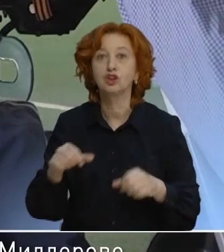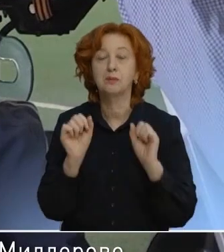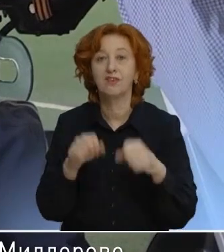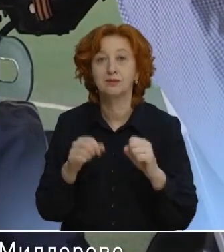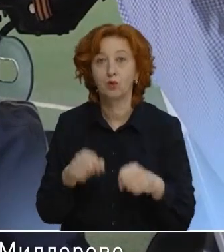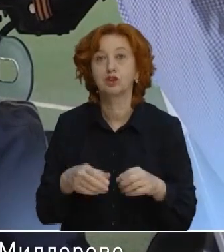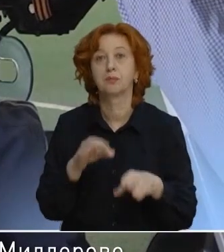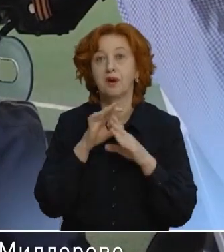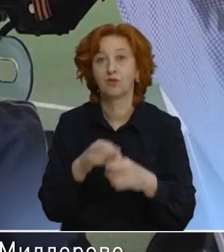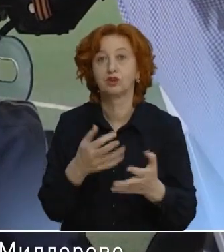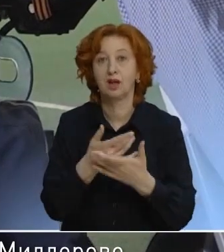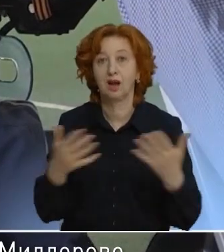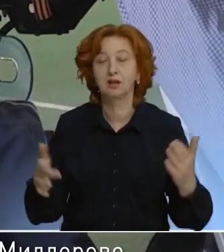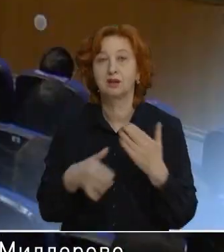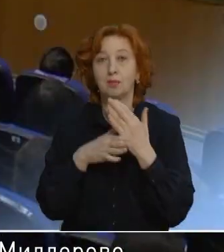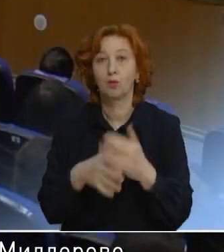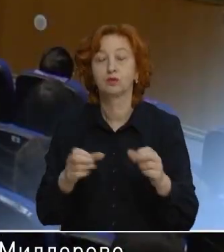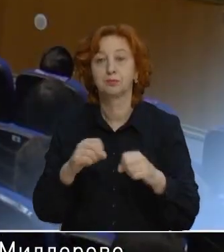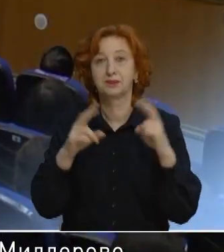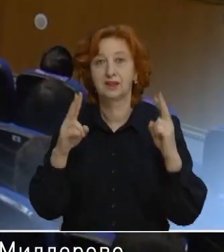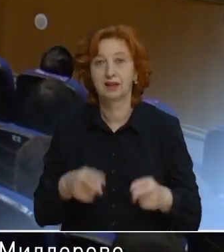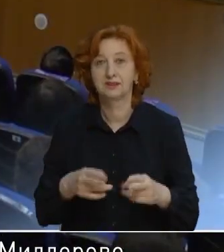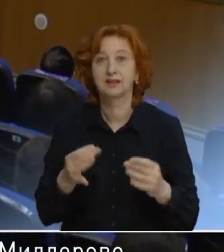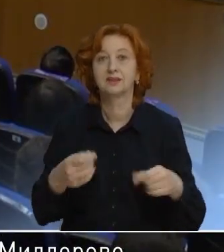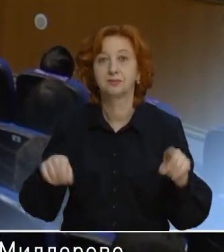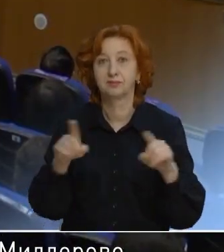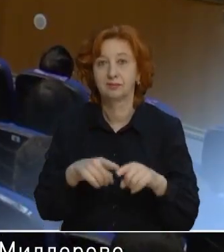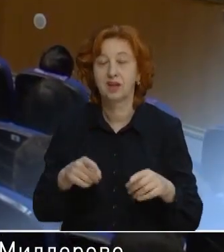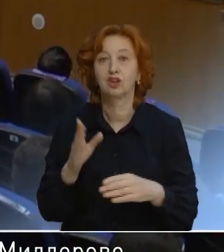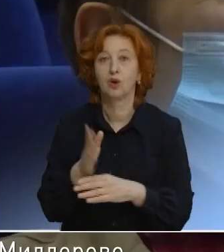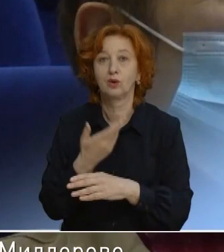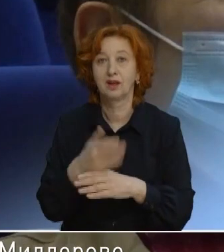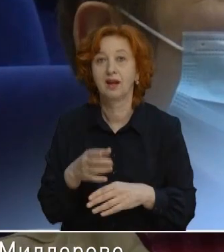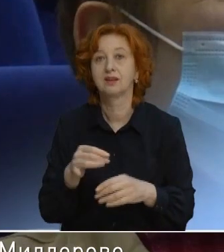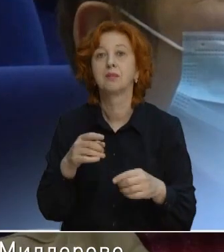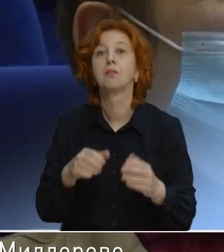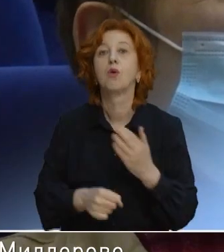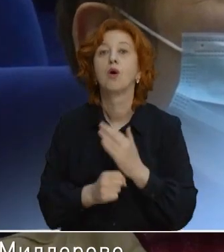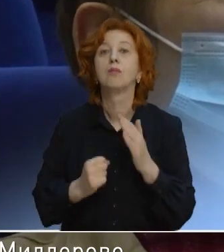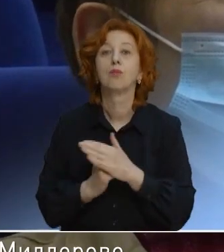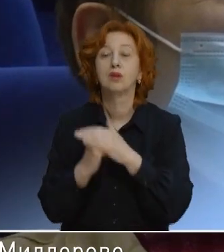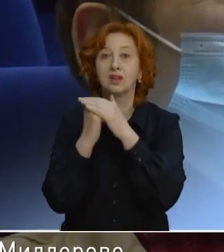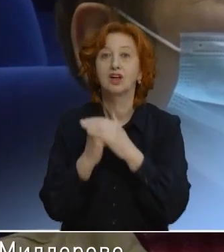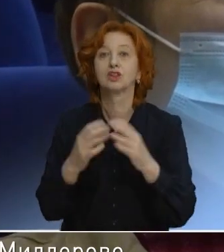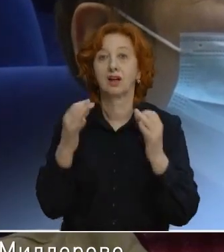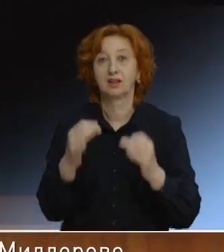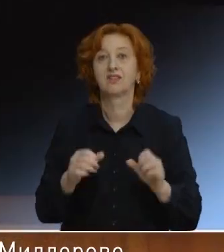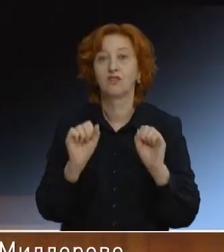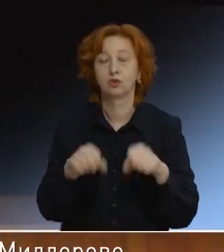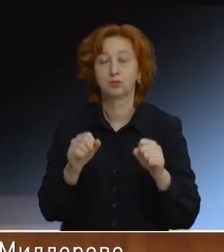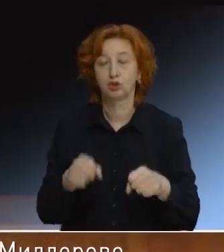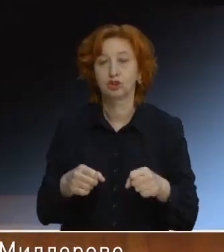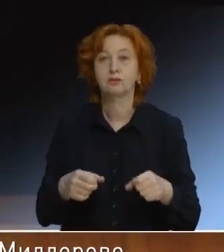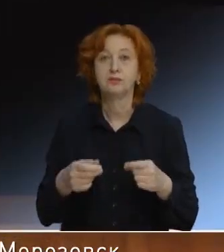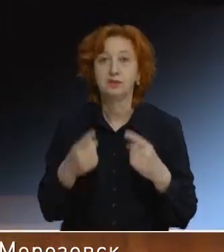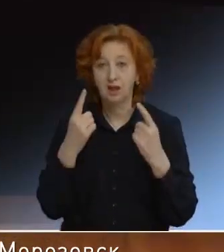возможностями здоровья, но и помощь в социализации. Ведь только психологическая перезагрузка и поддержка людей с особыми возможностями – это